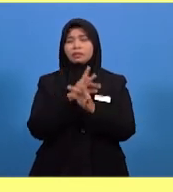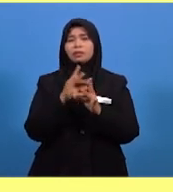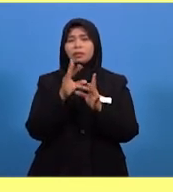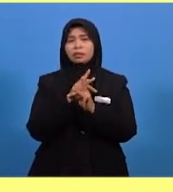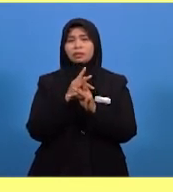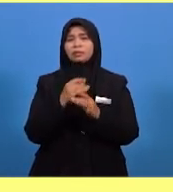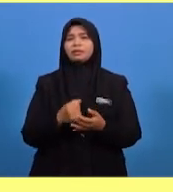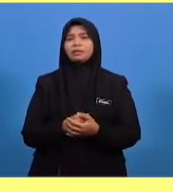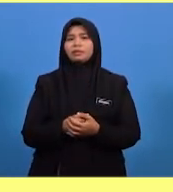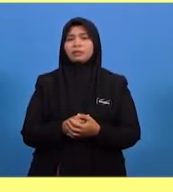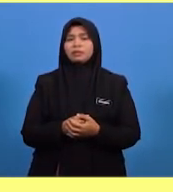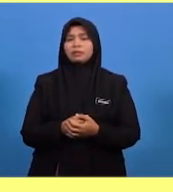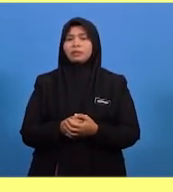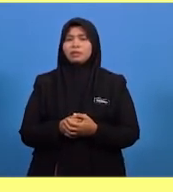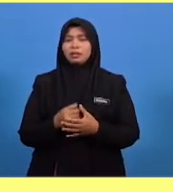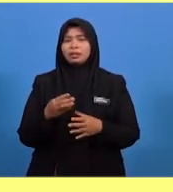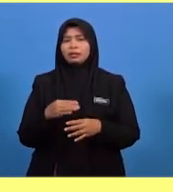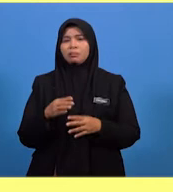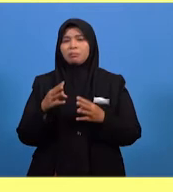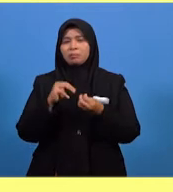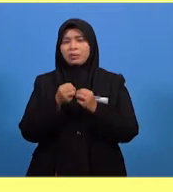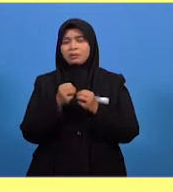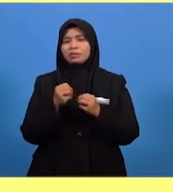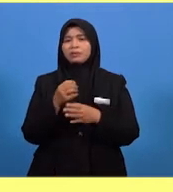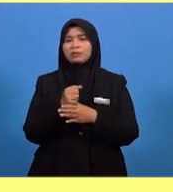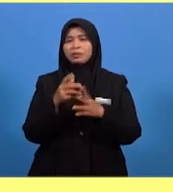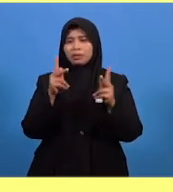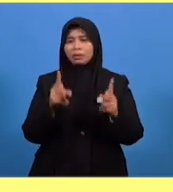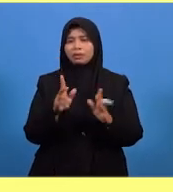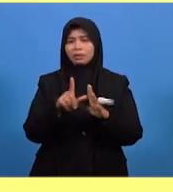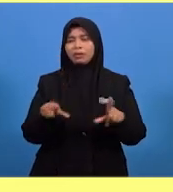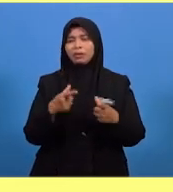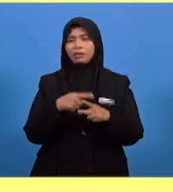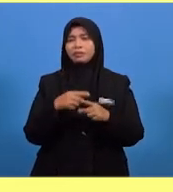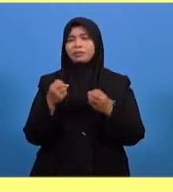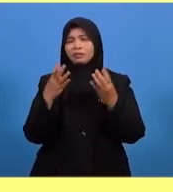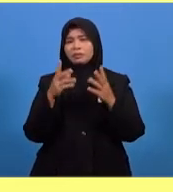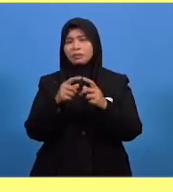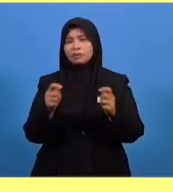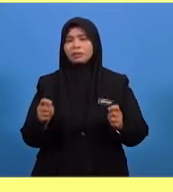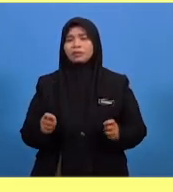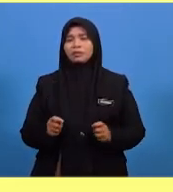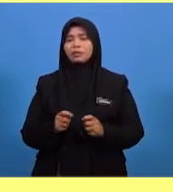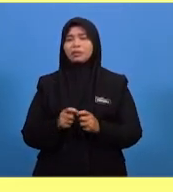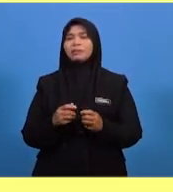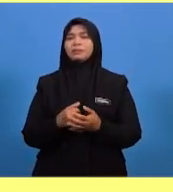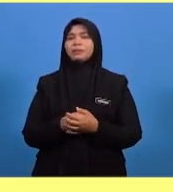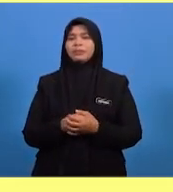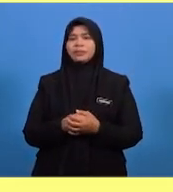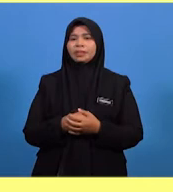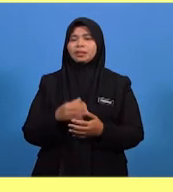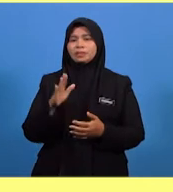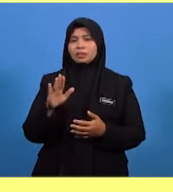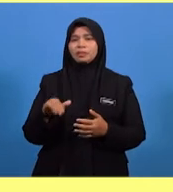ketegangan antara kaum berlaku di beberapa tempat sebelum pendaratan tentara Australia